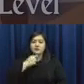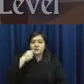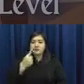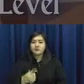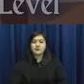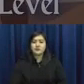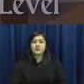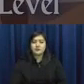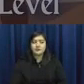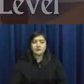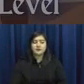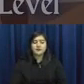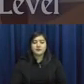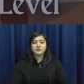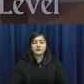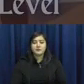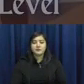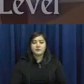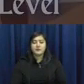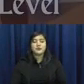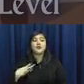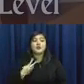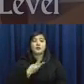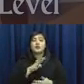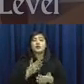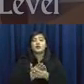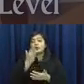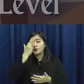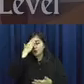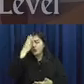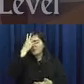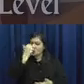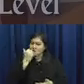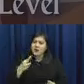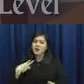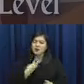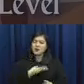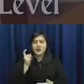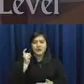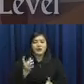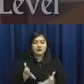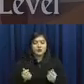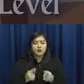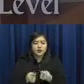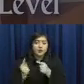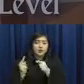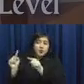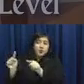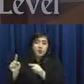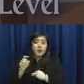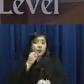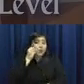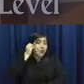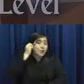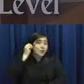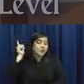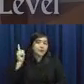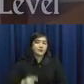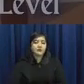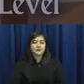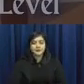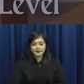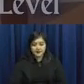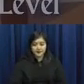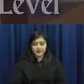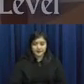anong minamadali natin? Alam naman natin lahat kung anong minamadali natin pag-uwi. Yan. You see? Yan. Kaya nga tama yung sinabi ni Sir Ricky.